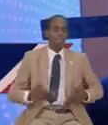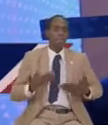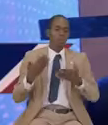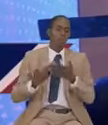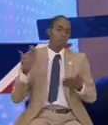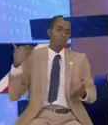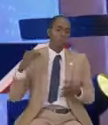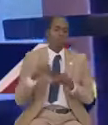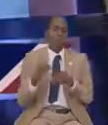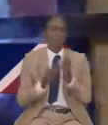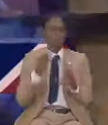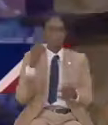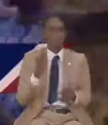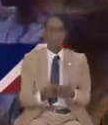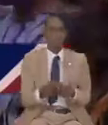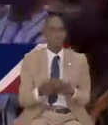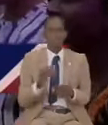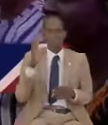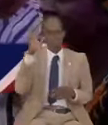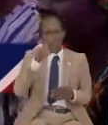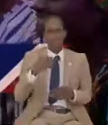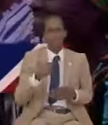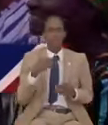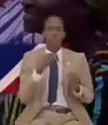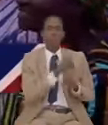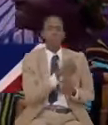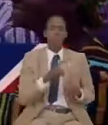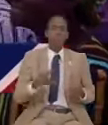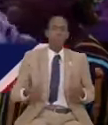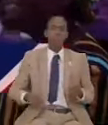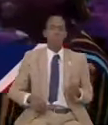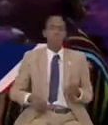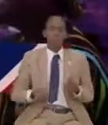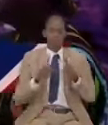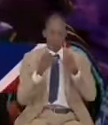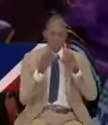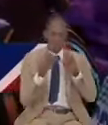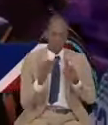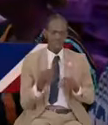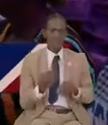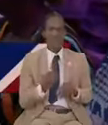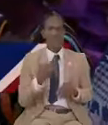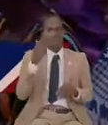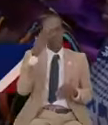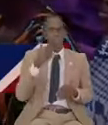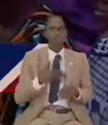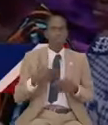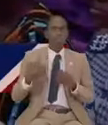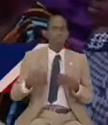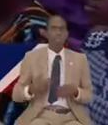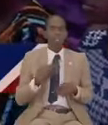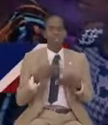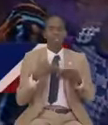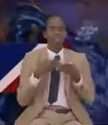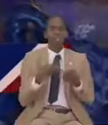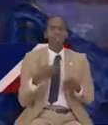Christ sonne moi oh Dieu et connais mon cœur et pour moi et